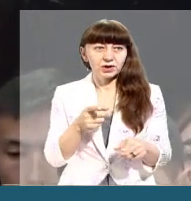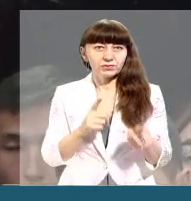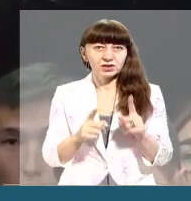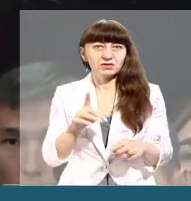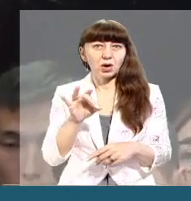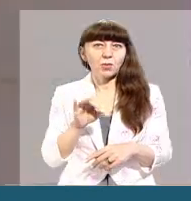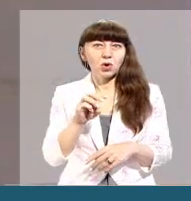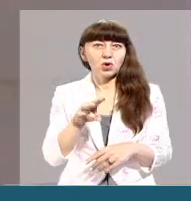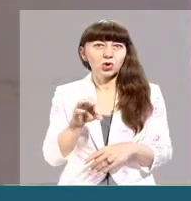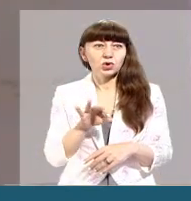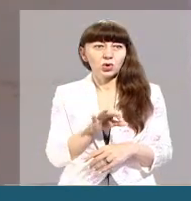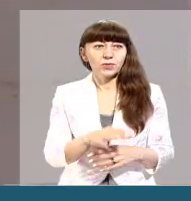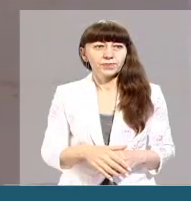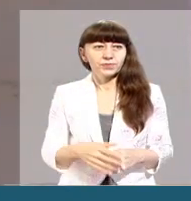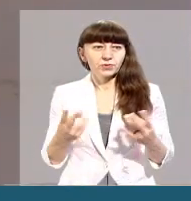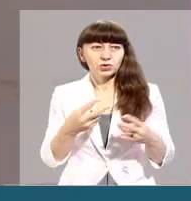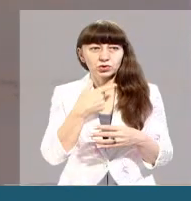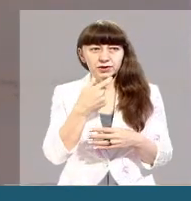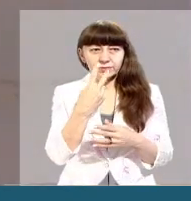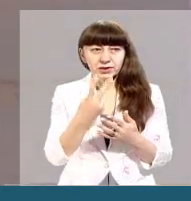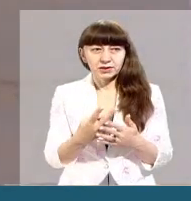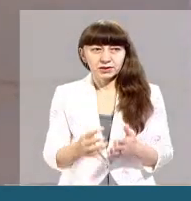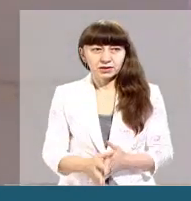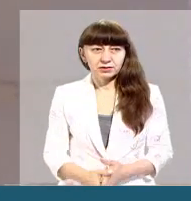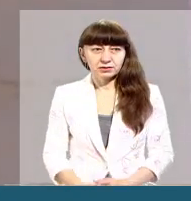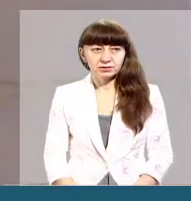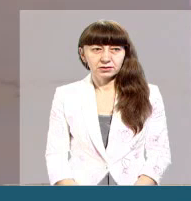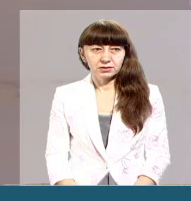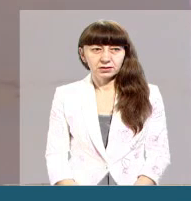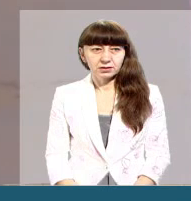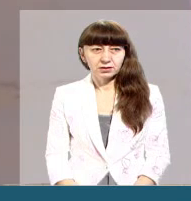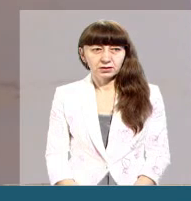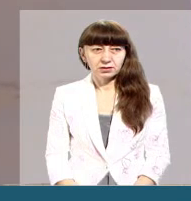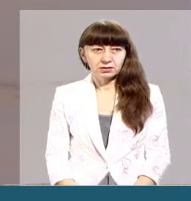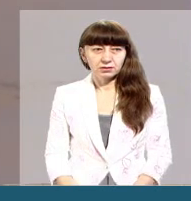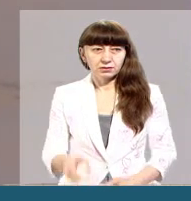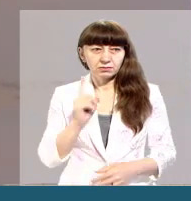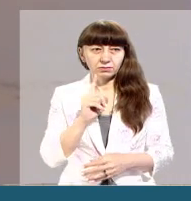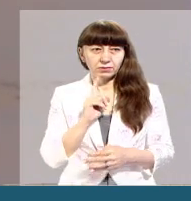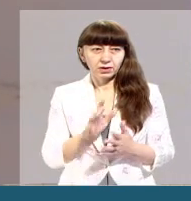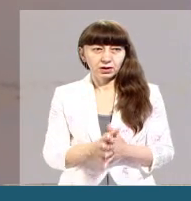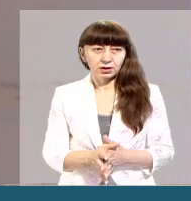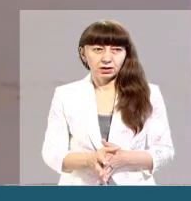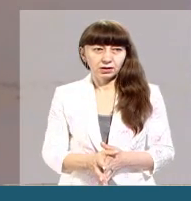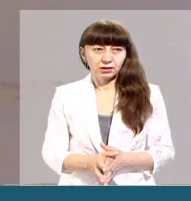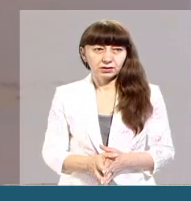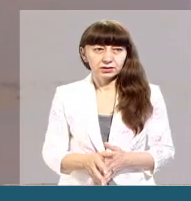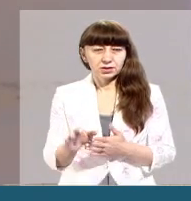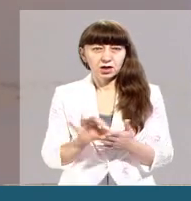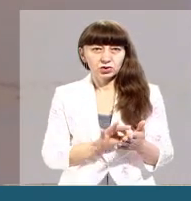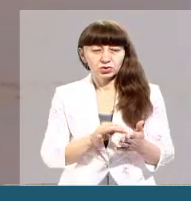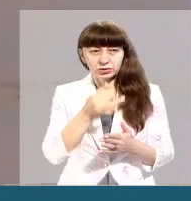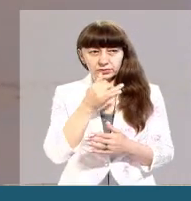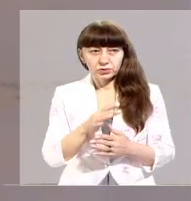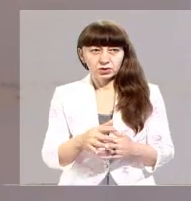настоящее у нас там уже появилось. Водоснабжение мы распределить не будем делать. Пока у нас Бердугадарный сразу мы не сможем.